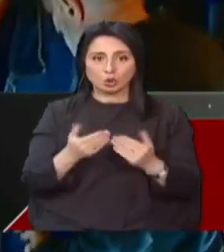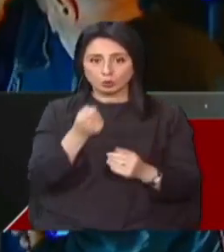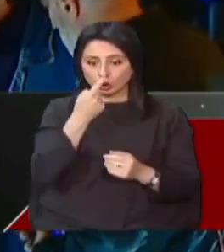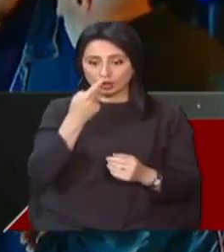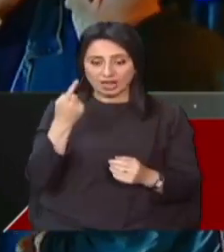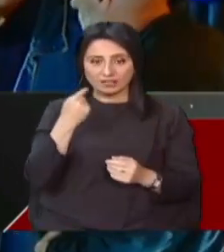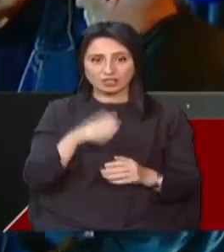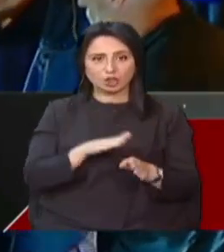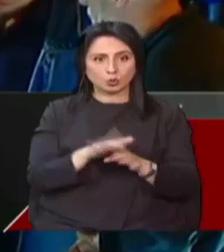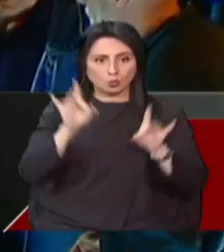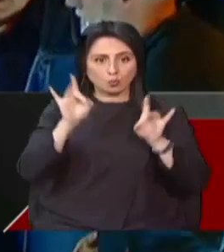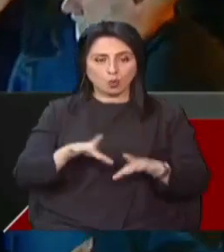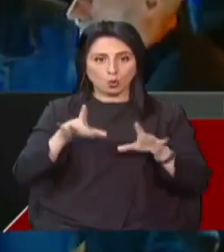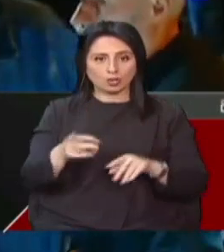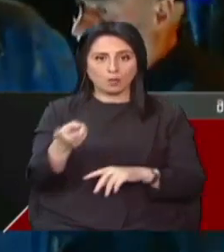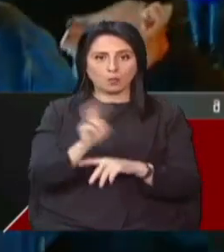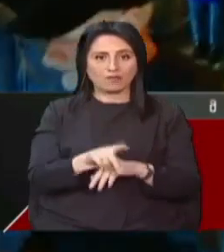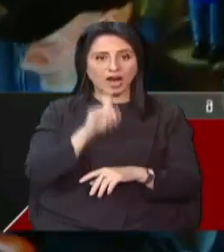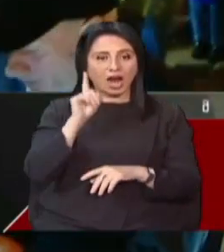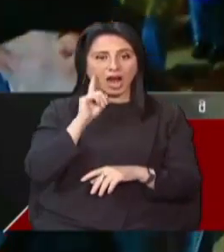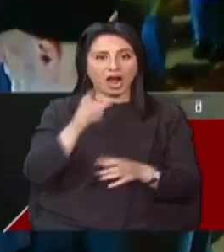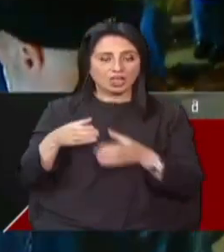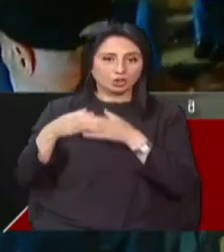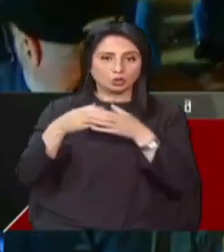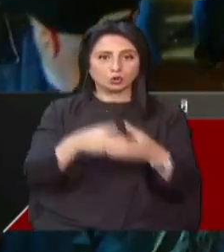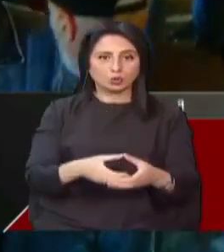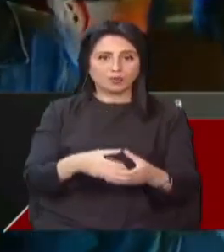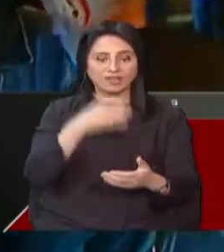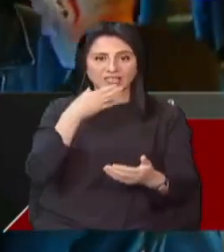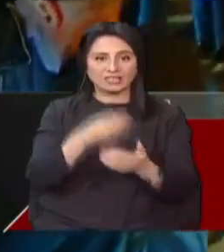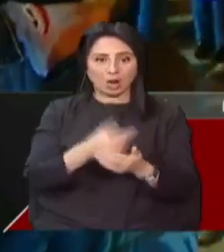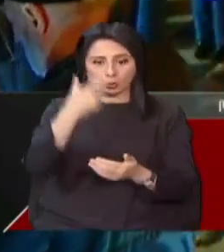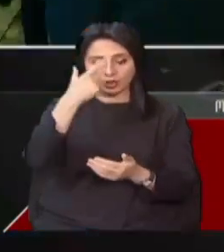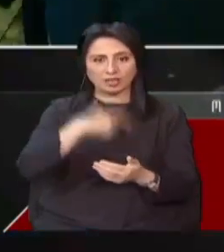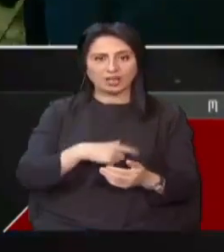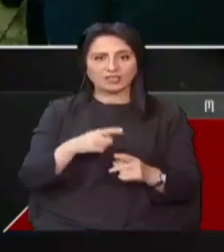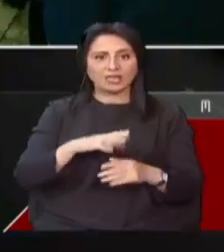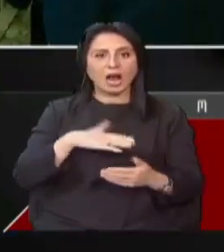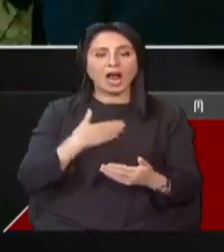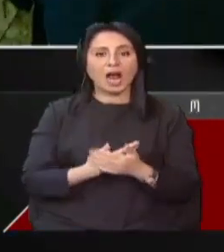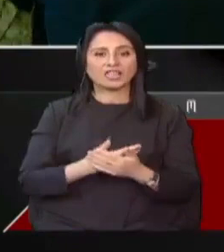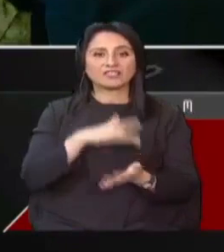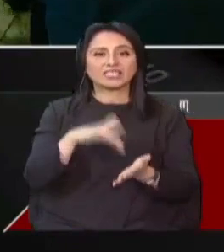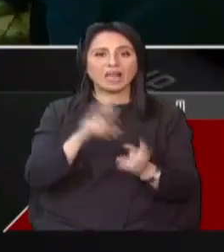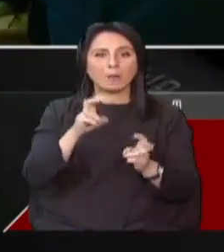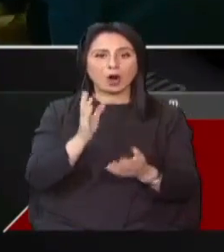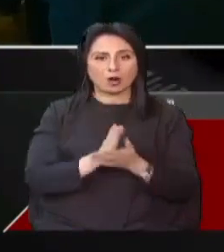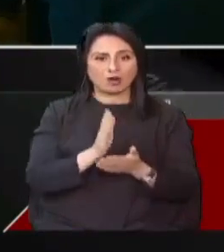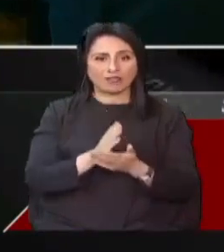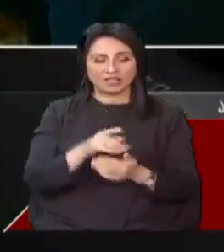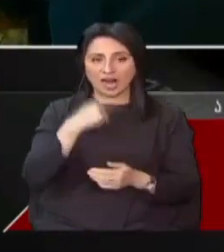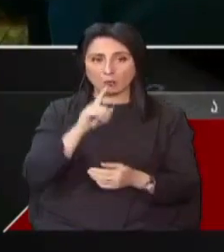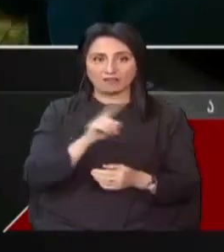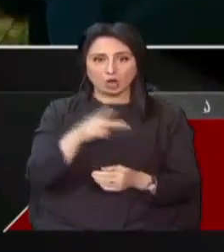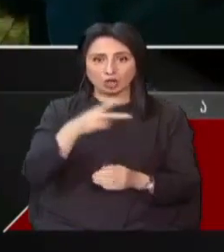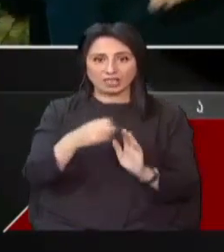tota hnisin suliad maulod nela dacma uida, halgazr de bis cupi rom la bis acutar tausa activ samu calco activ este bad moi husenie bende ambo